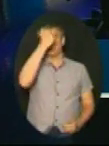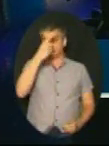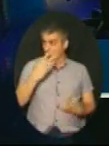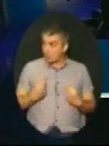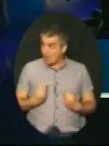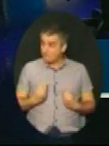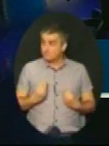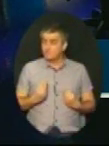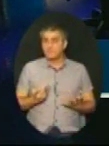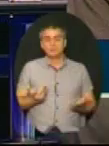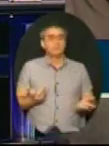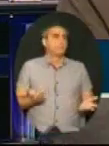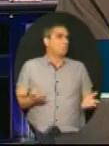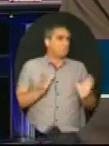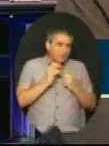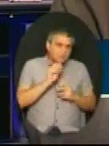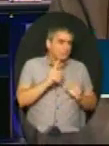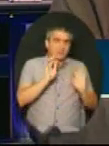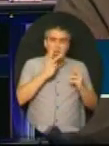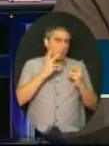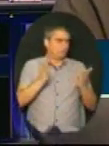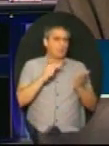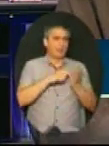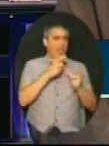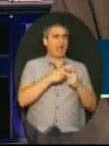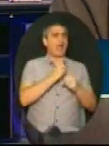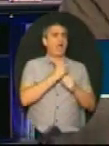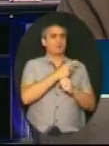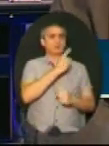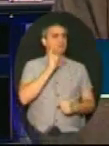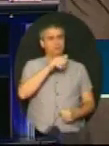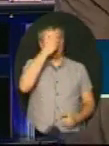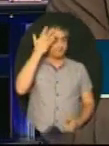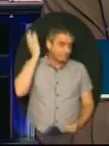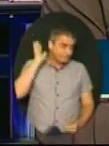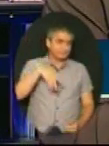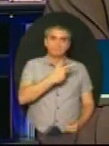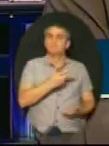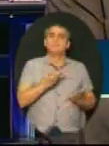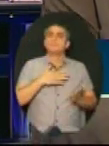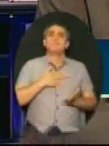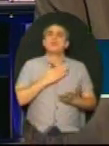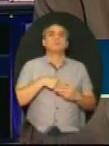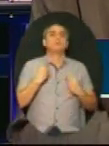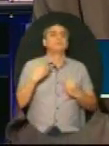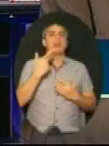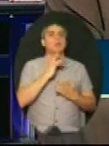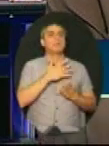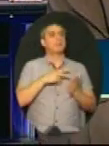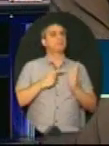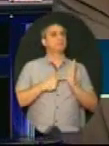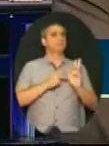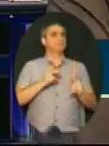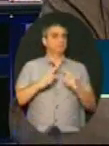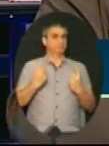טוב? אתה יודע מה זה בסדר, זה לא באמת משנה, כי העבודה זה שם הלאה. עכשיו מה אתם רוצים להיות? מה האלטרנטיבה שאתם מציגים? אני חוזרת